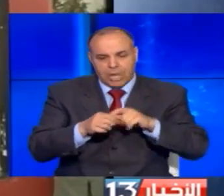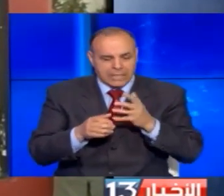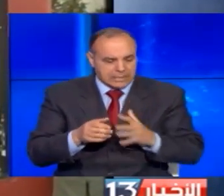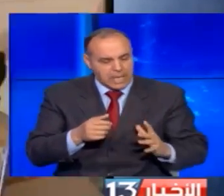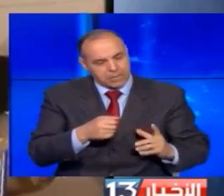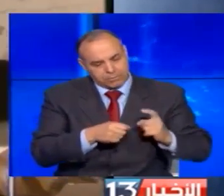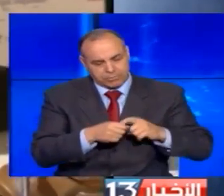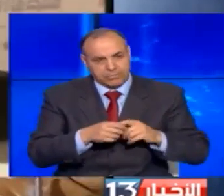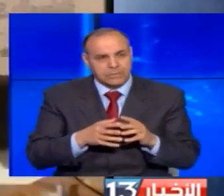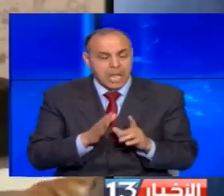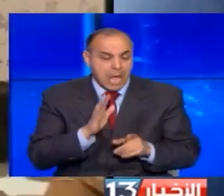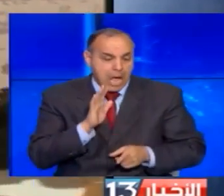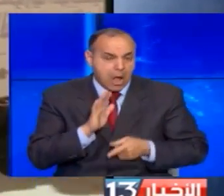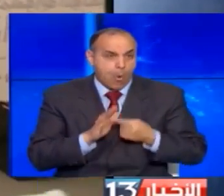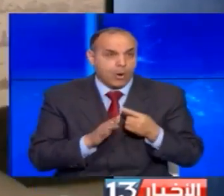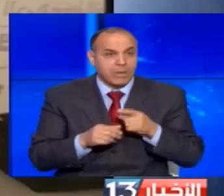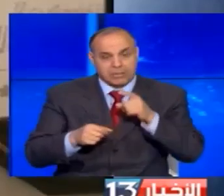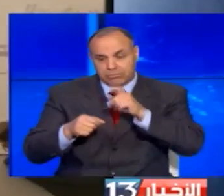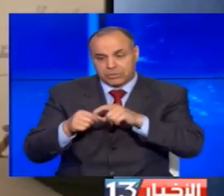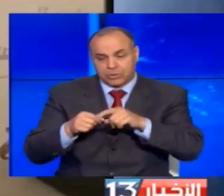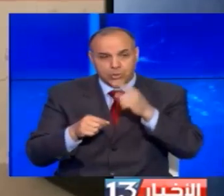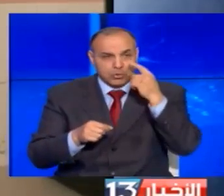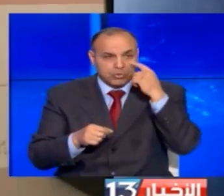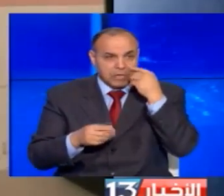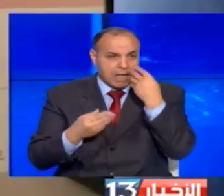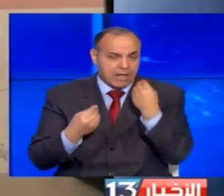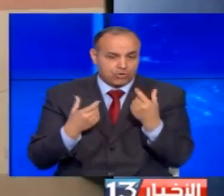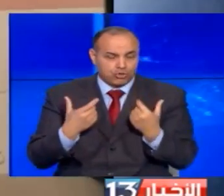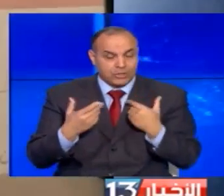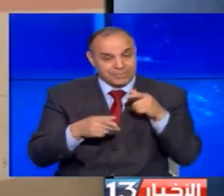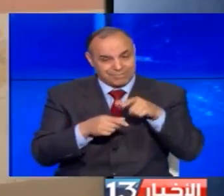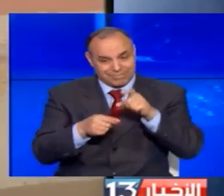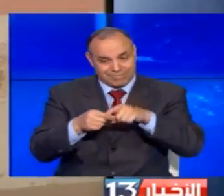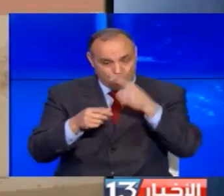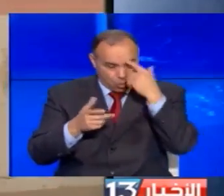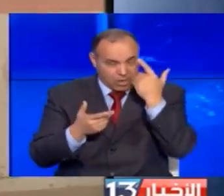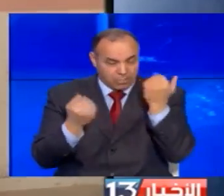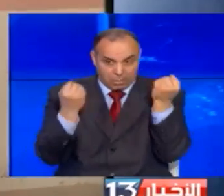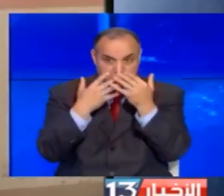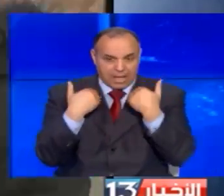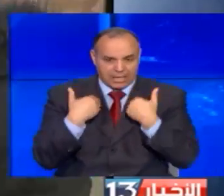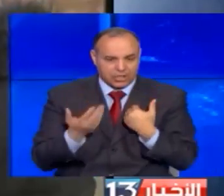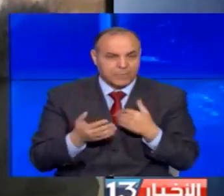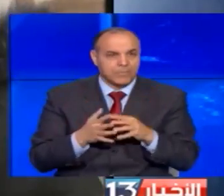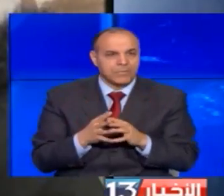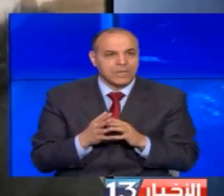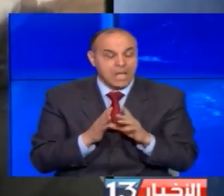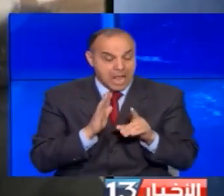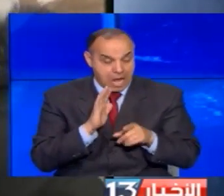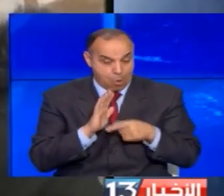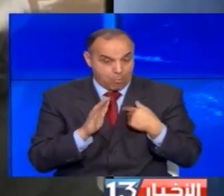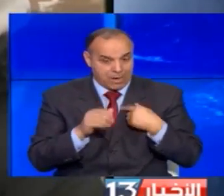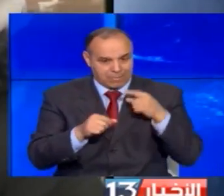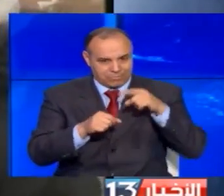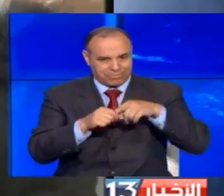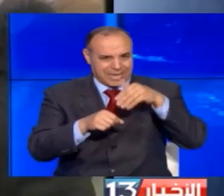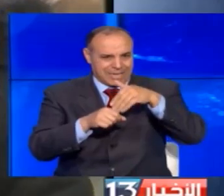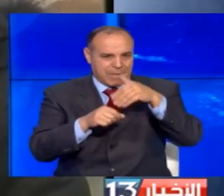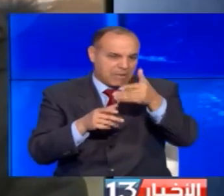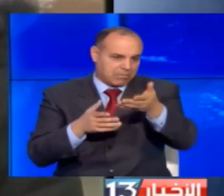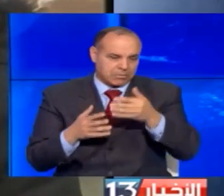زيدا. أول مرة باش نسجل ولقيتها فرصة، معناها أنا داخلة الفاك حتى فاجئتوني. هي أول مرة معناها حبيت